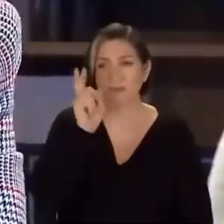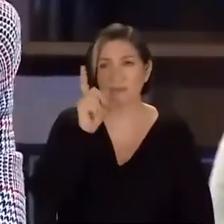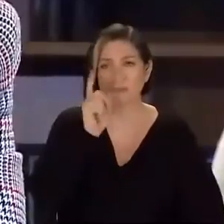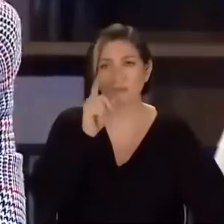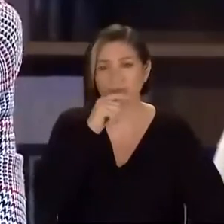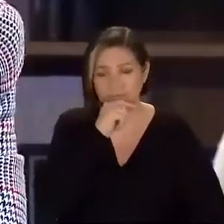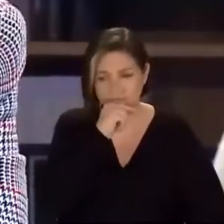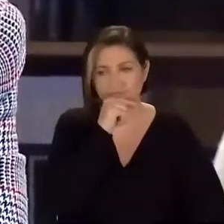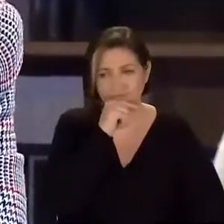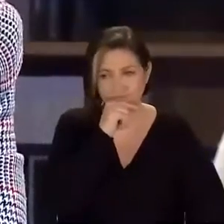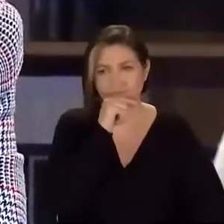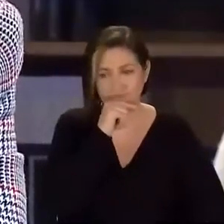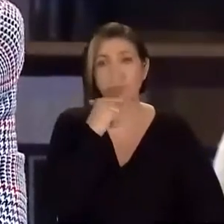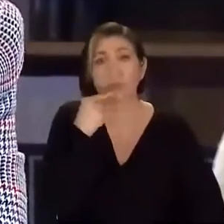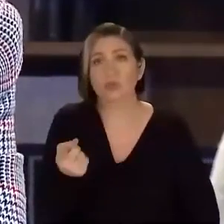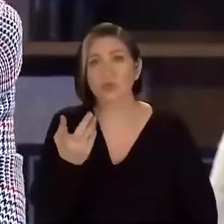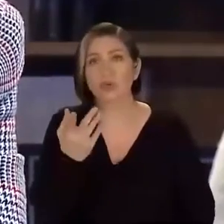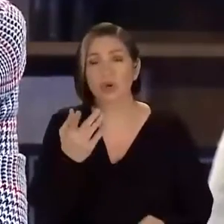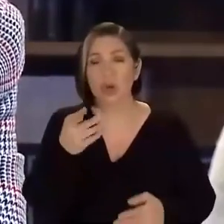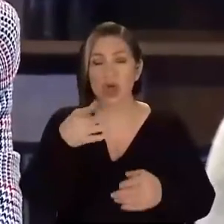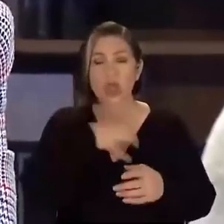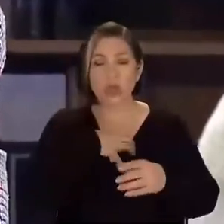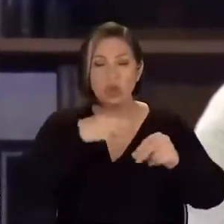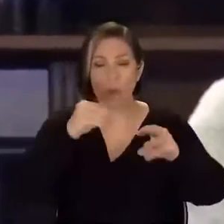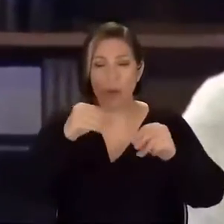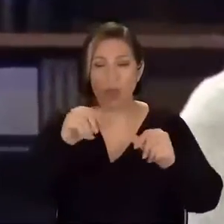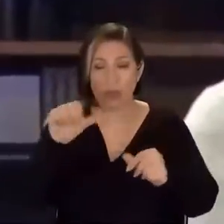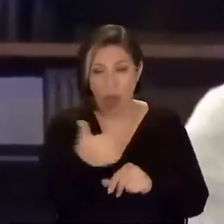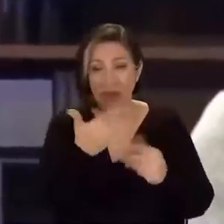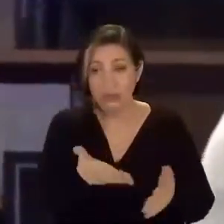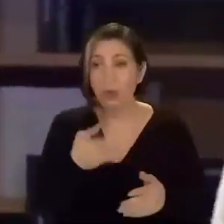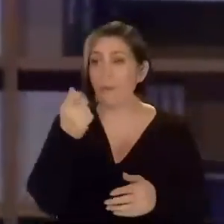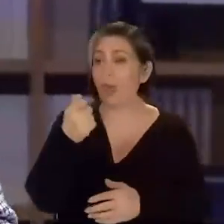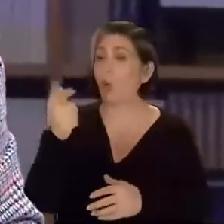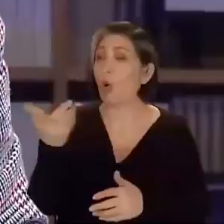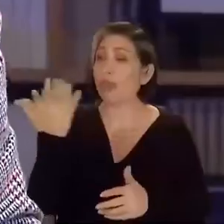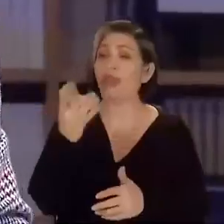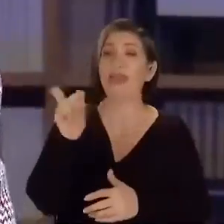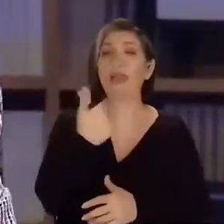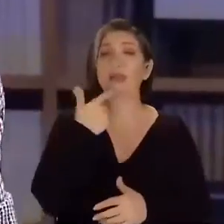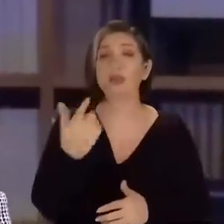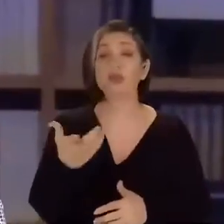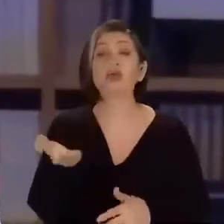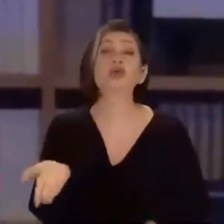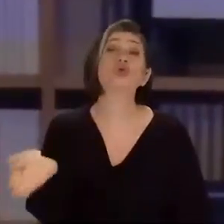Diyorsun yani vatan toprağın ne kadar değerliyse paran da o kadar değerlidir diyorsun.